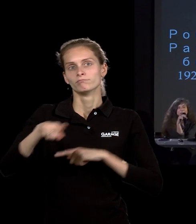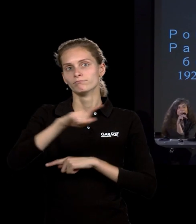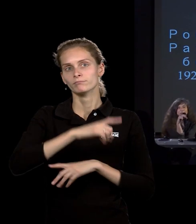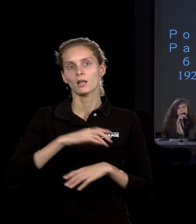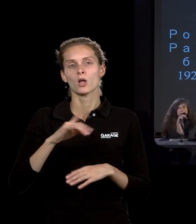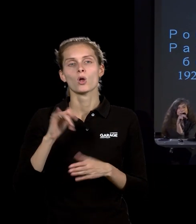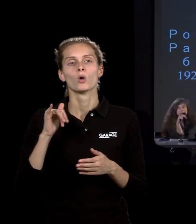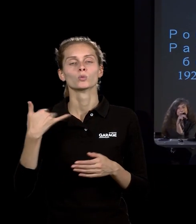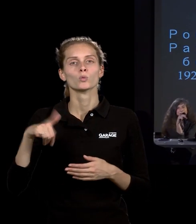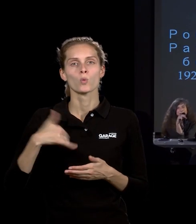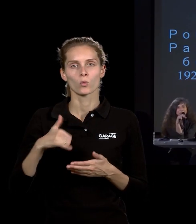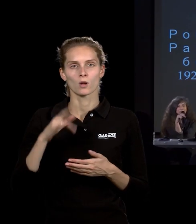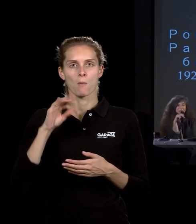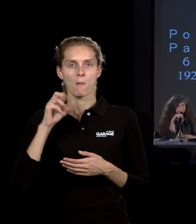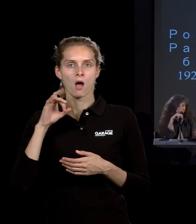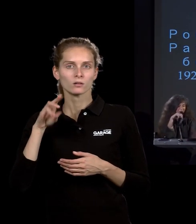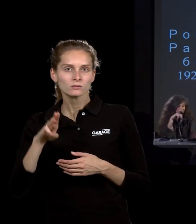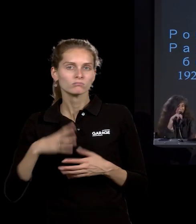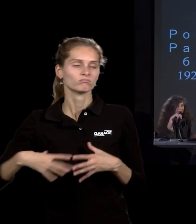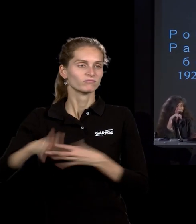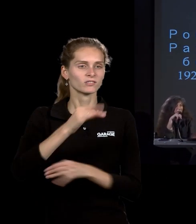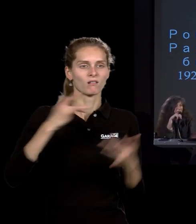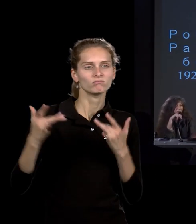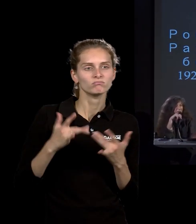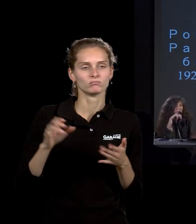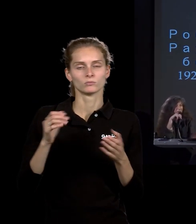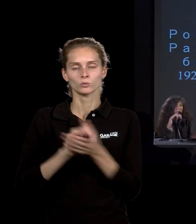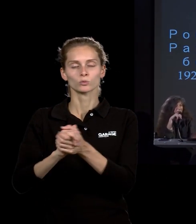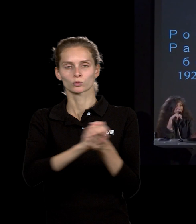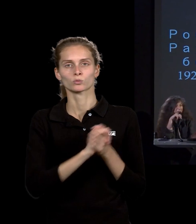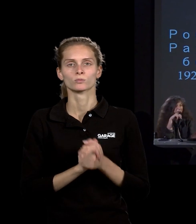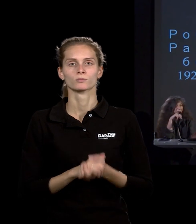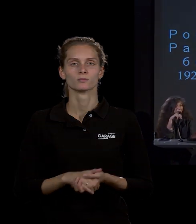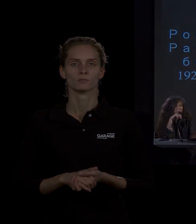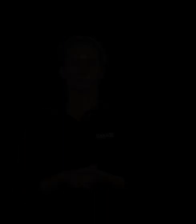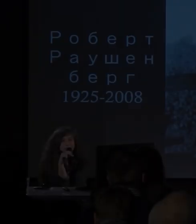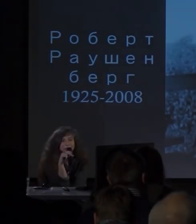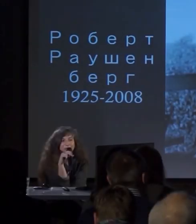кругом нью-йоркских поп-артистов он дружил. Вот такой прекрасный.